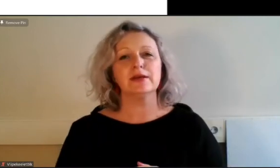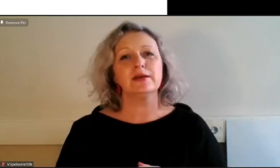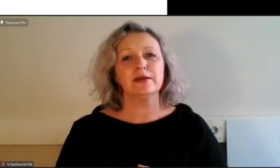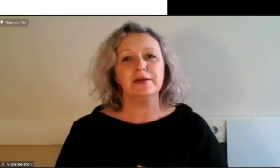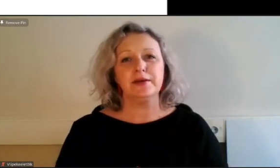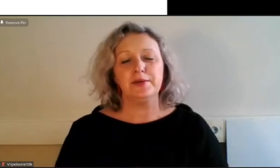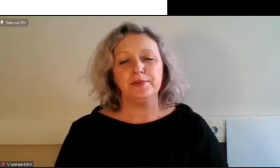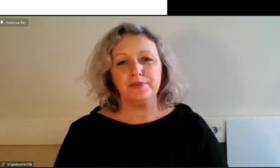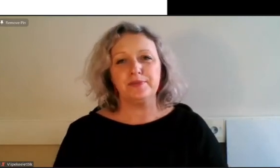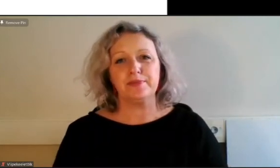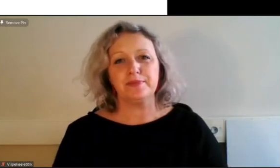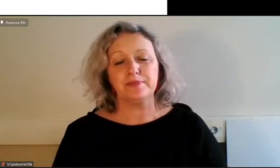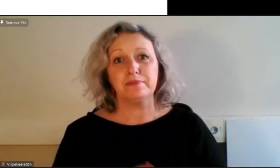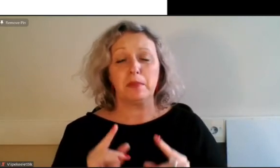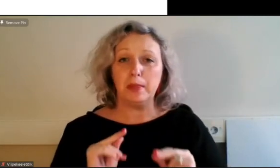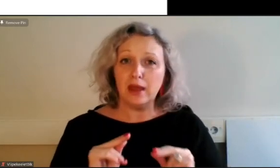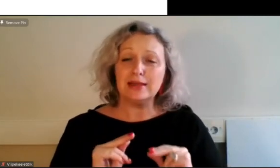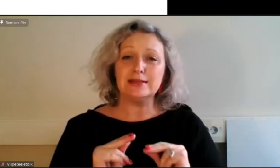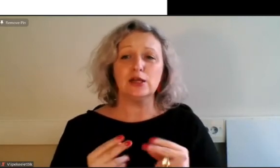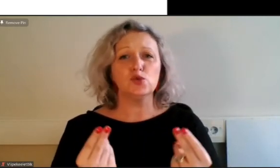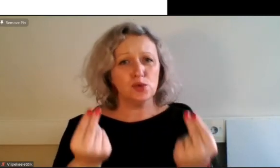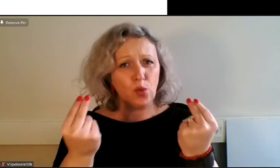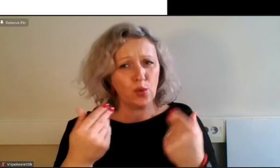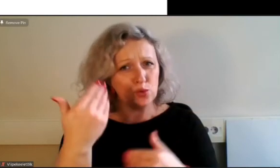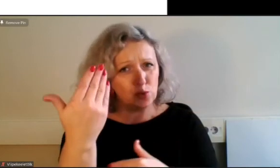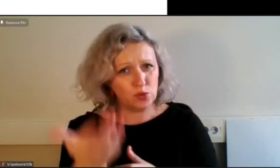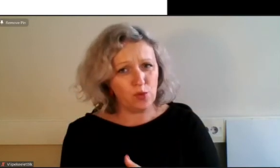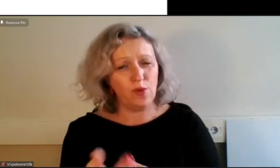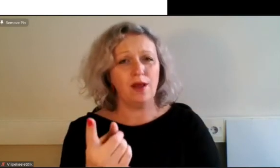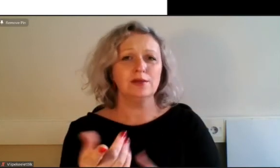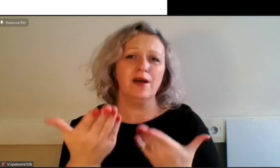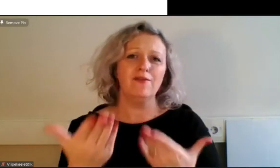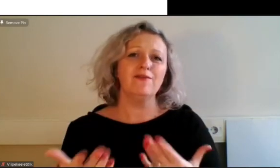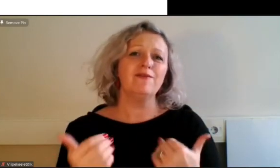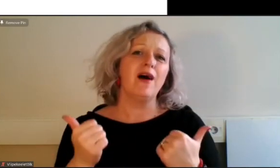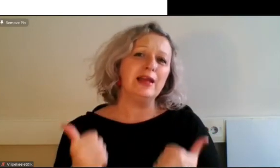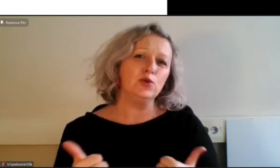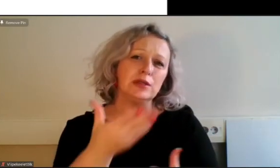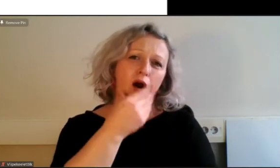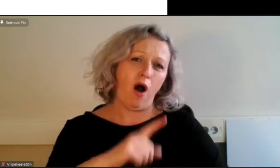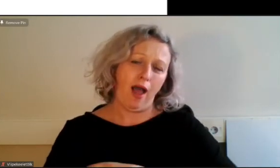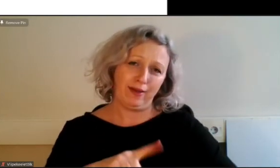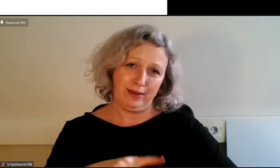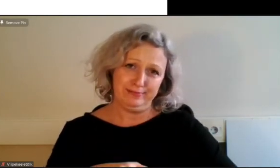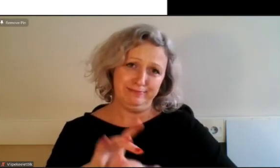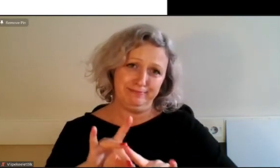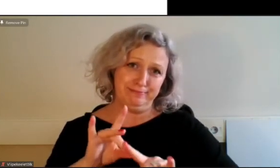Vaktsineerimine ikkagi Covidi eest kaitseb, vaktsineeritud inimesed nakatuvad vähem, põevad